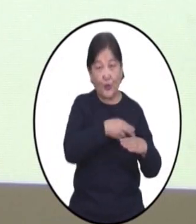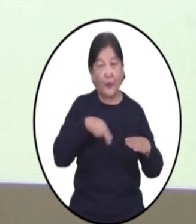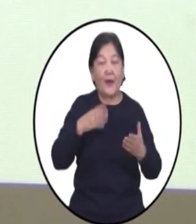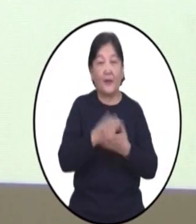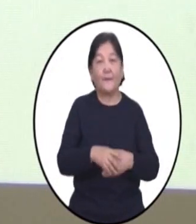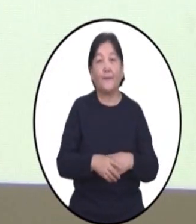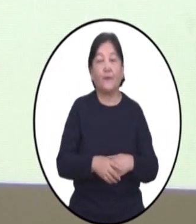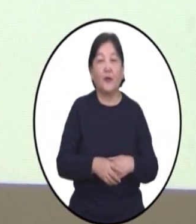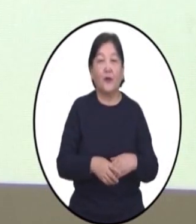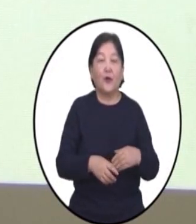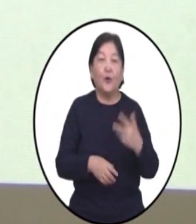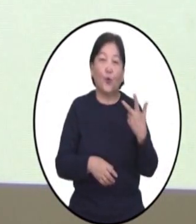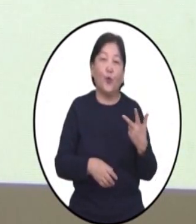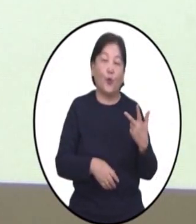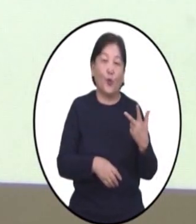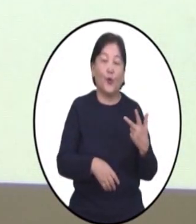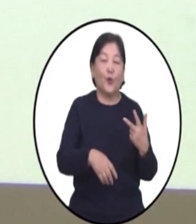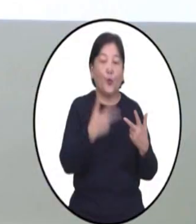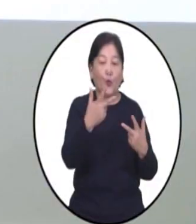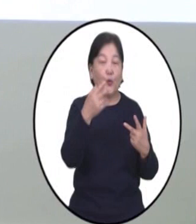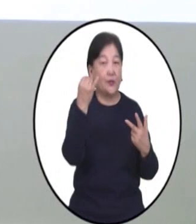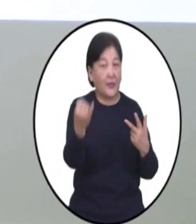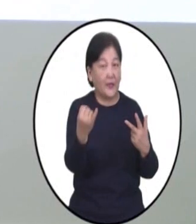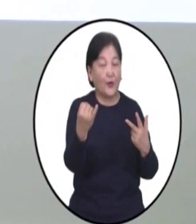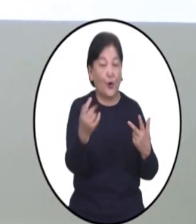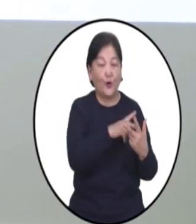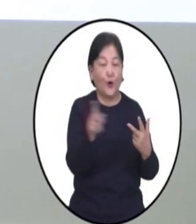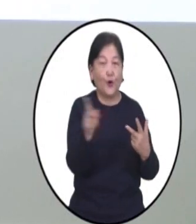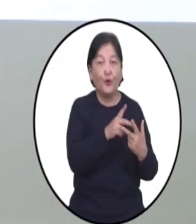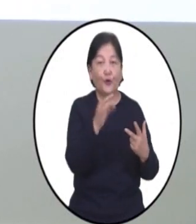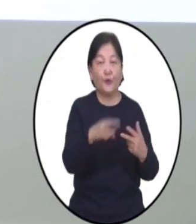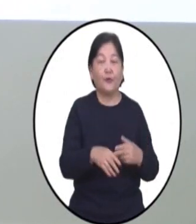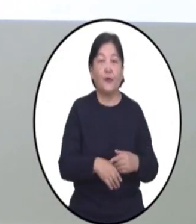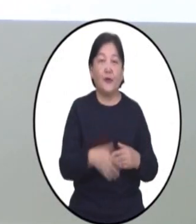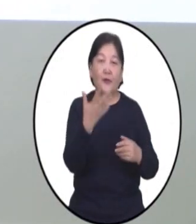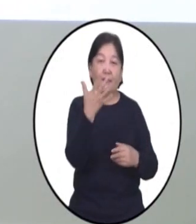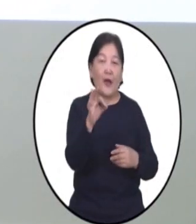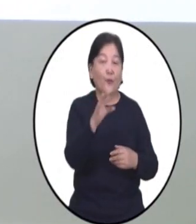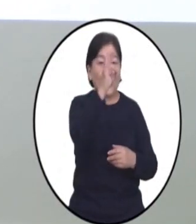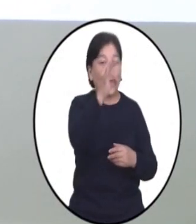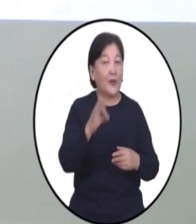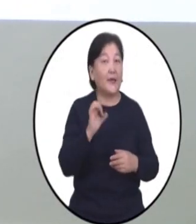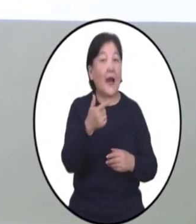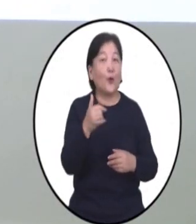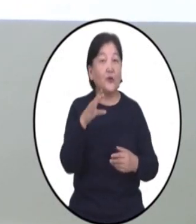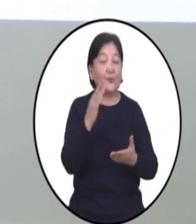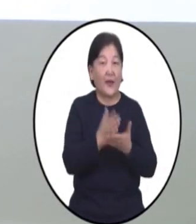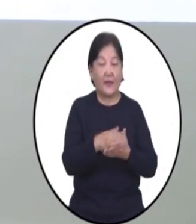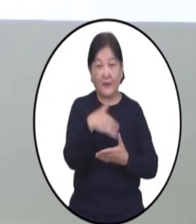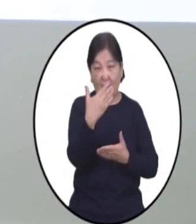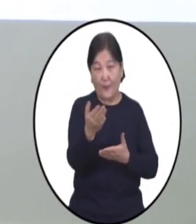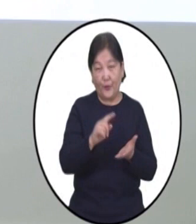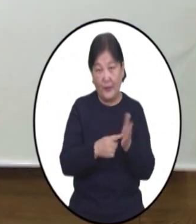Q1-ээс Q3-ийн хооронд бол энэ зургаас яхан бол нийт өгөгдлийн маань яг 50% агуулж байгаа нь та бүхэнд харагдаж